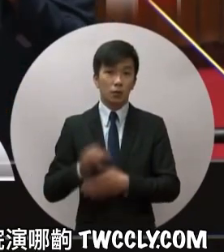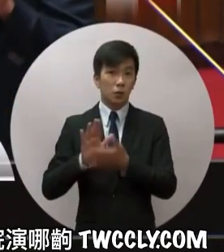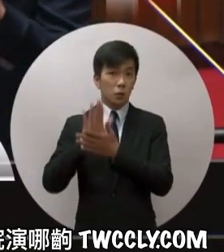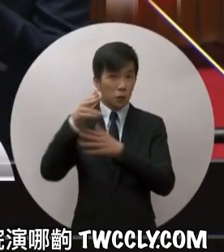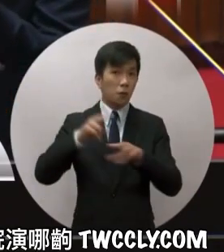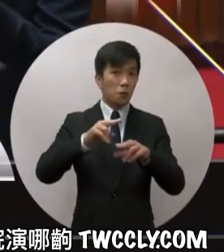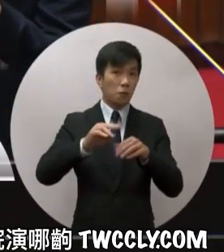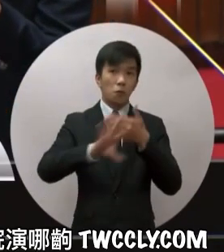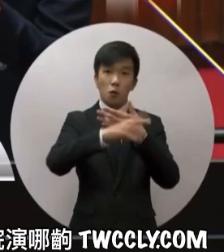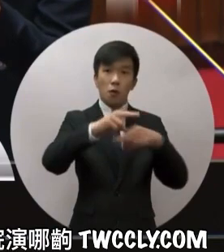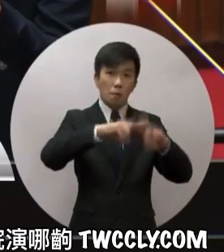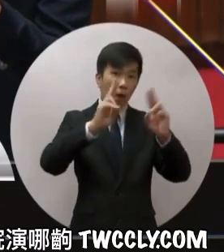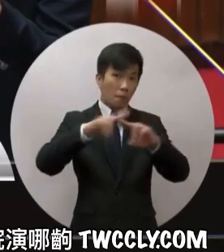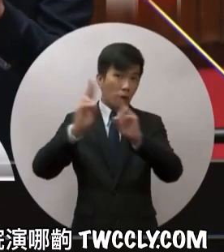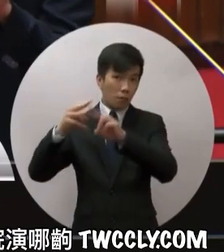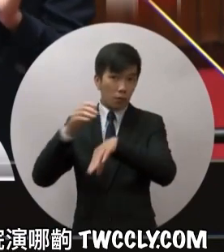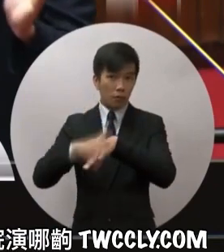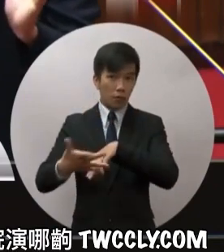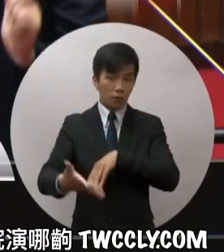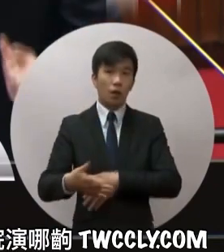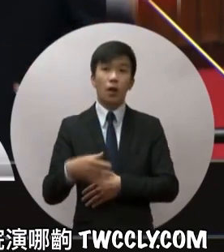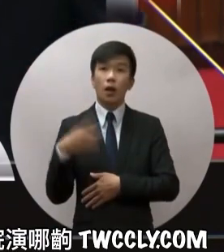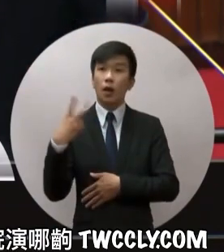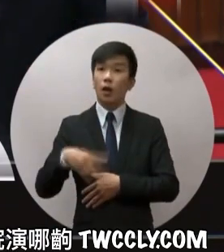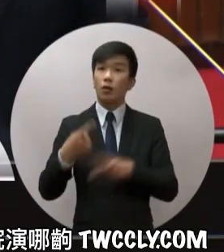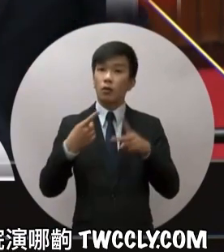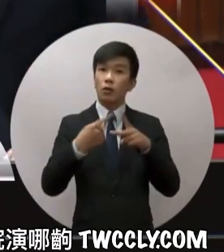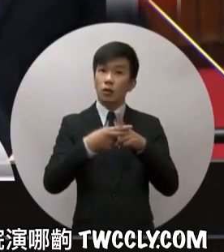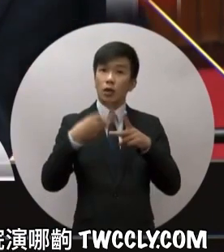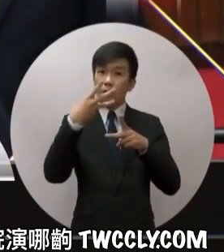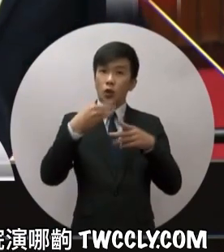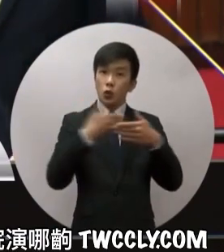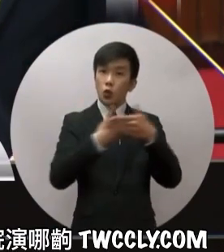包括小三通什麼時候會正式的開始